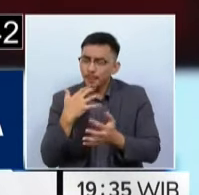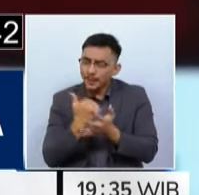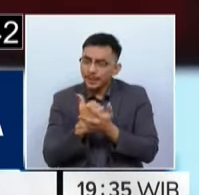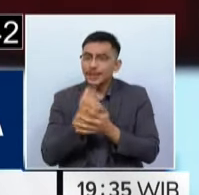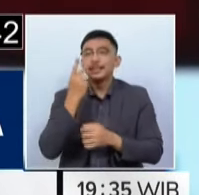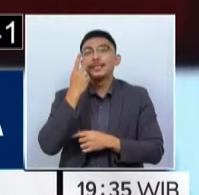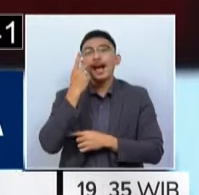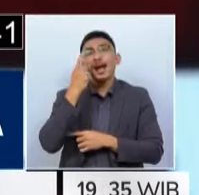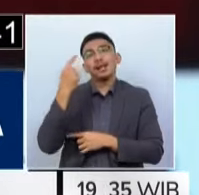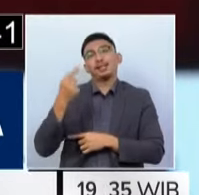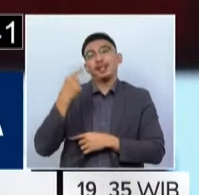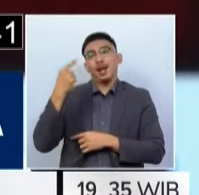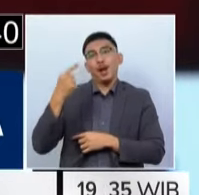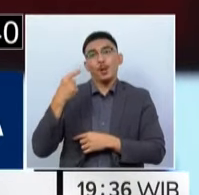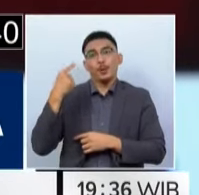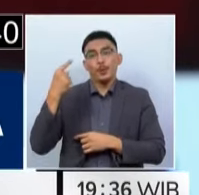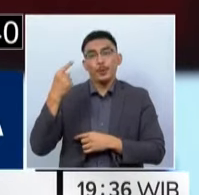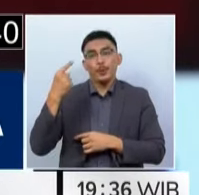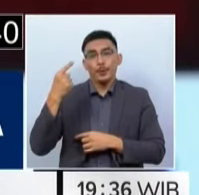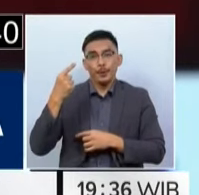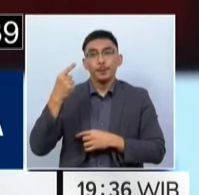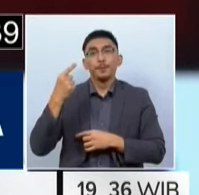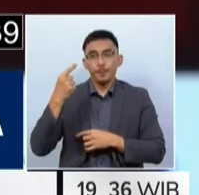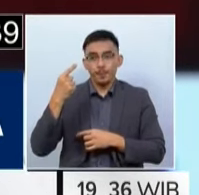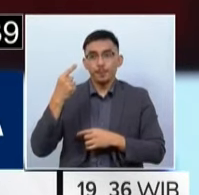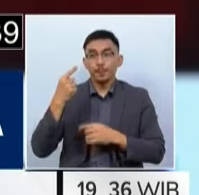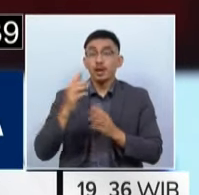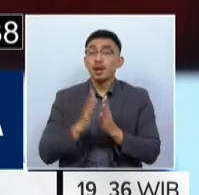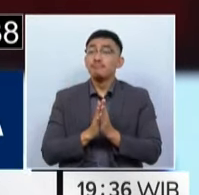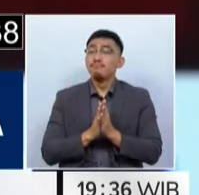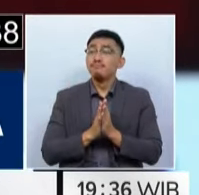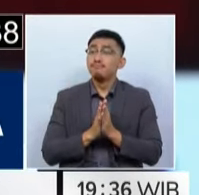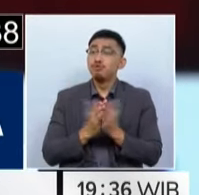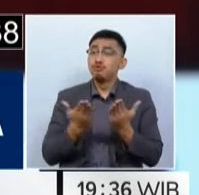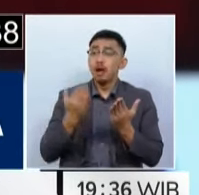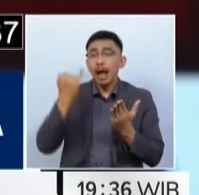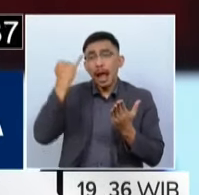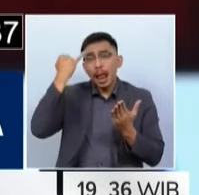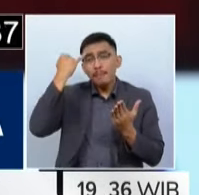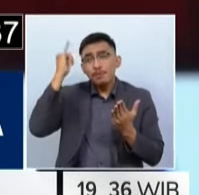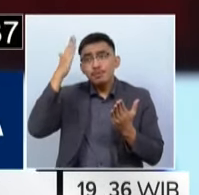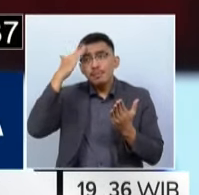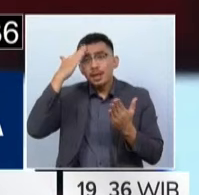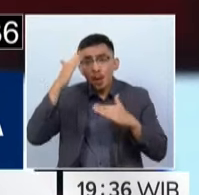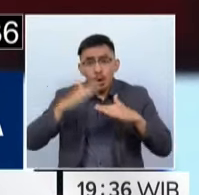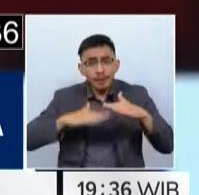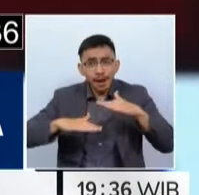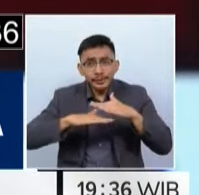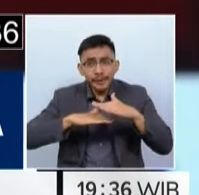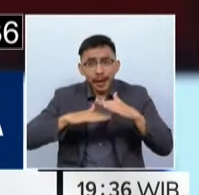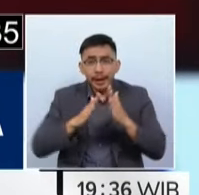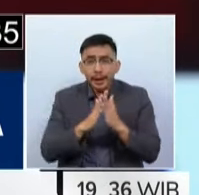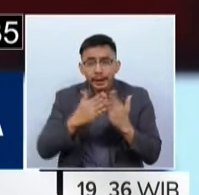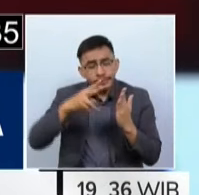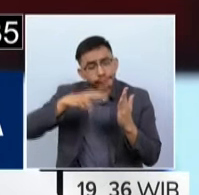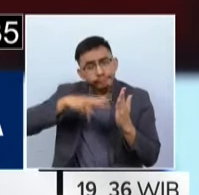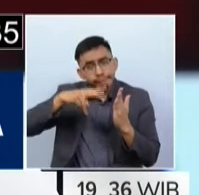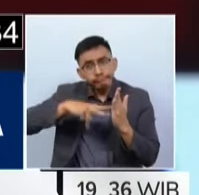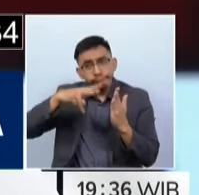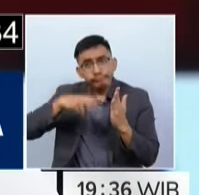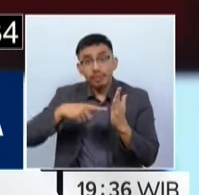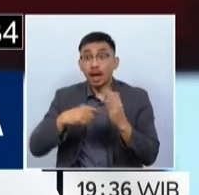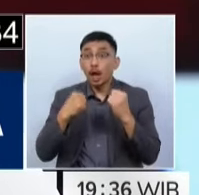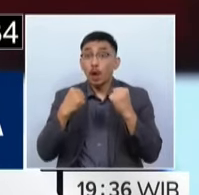buka buku ilmu pengetahuan yang paling dasar kekuatan nasional